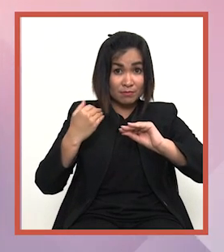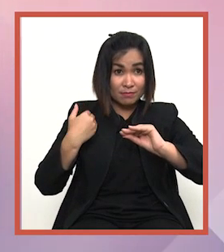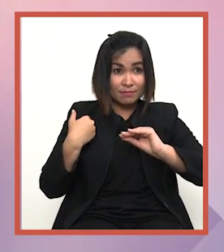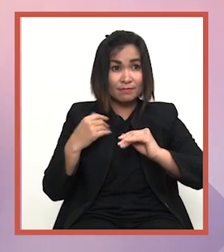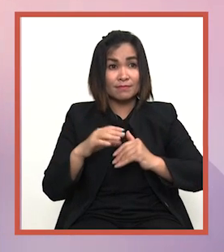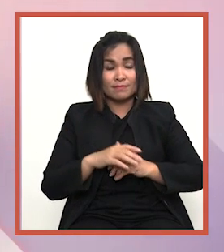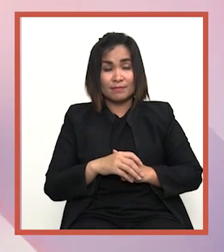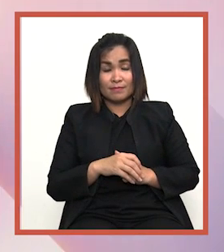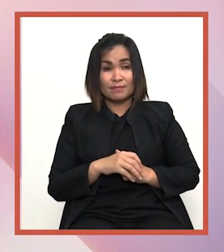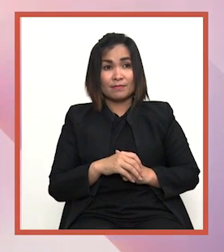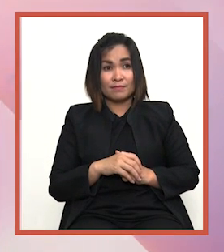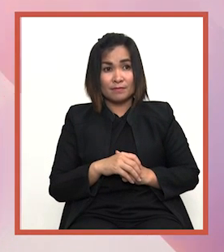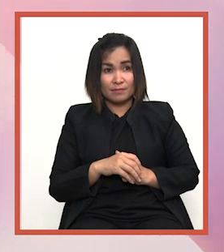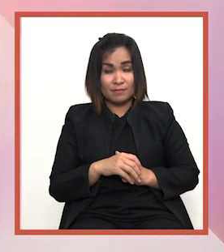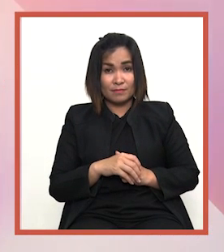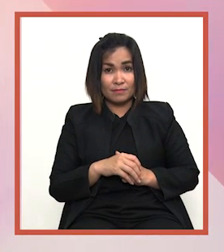ต่สวิตช์3ทางคู่นี้นะฮะ